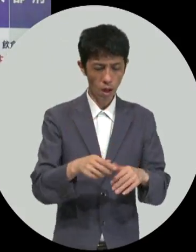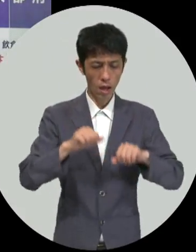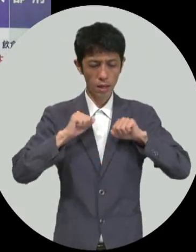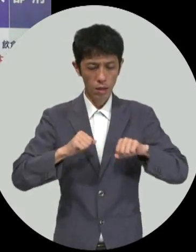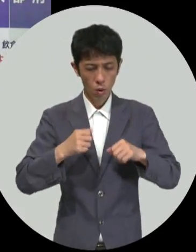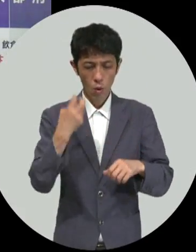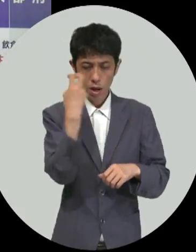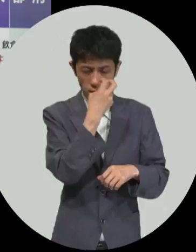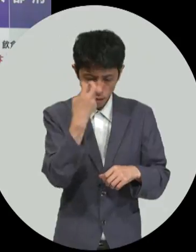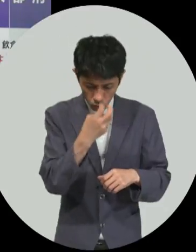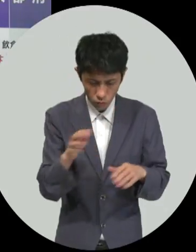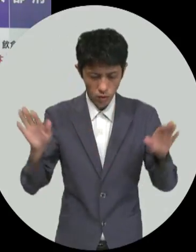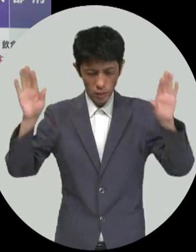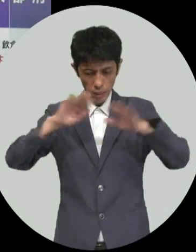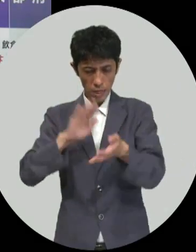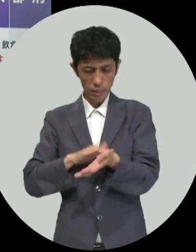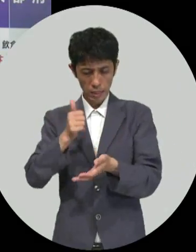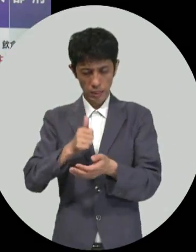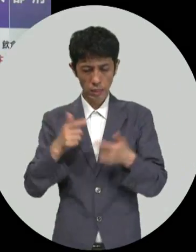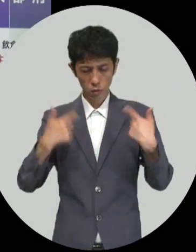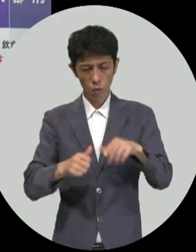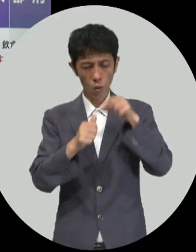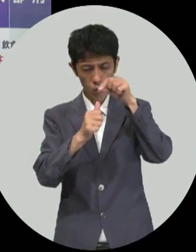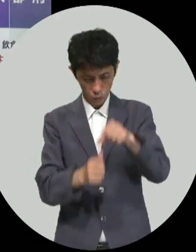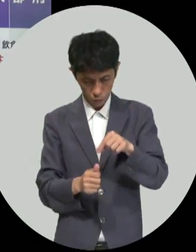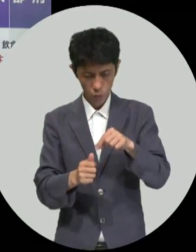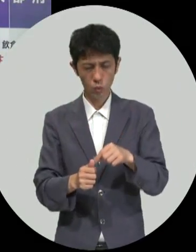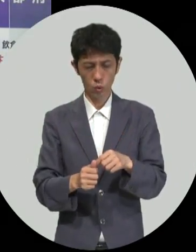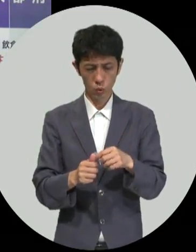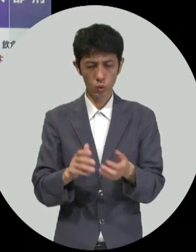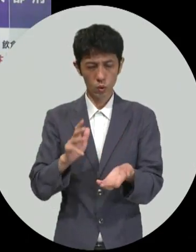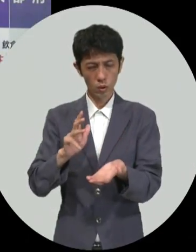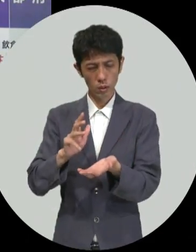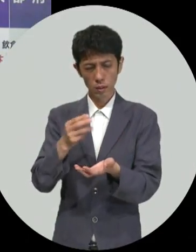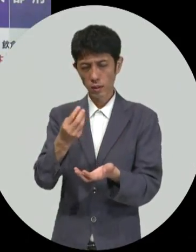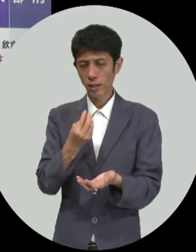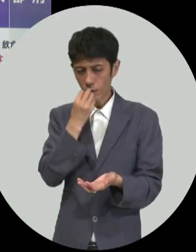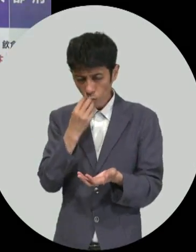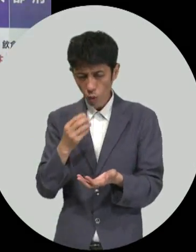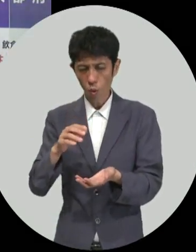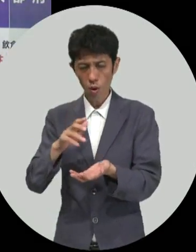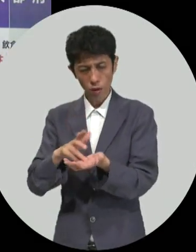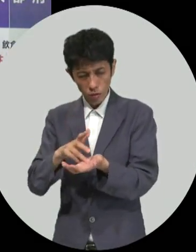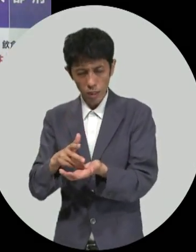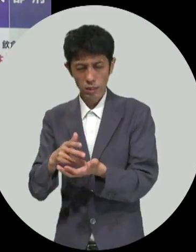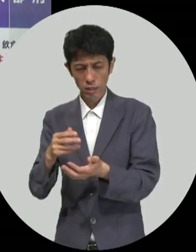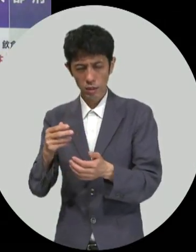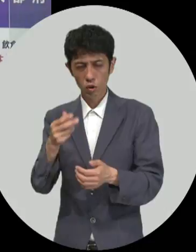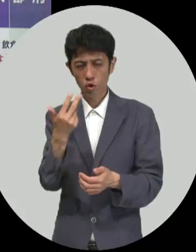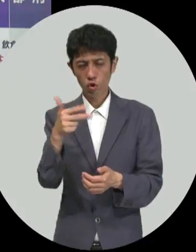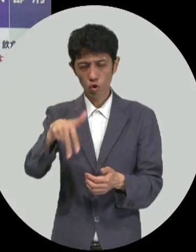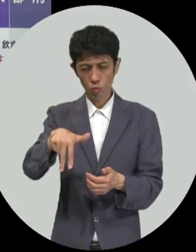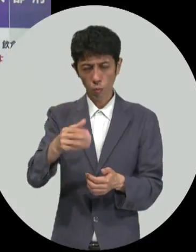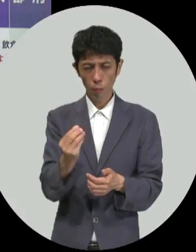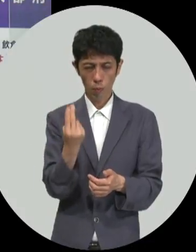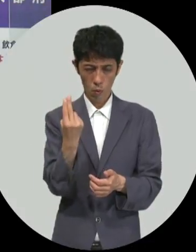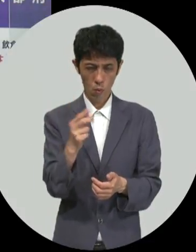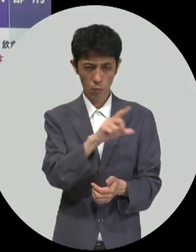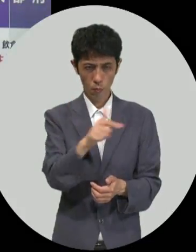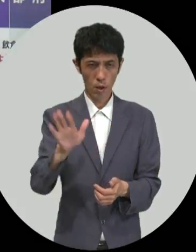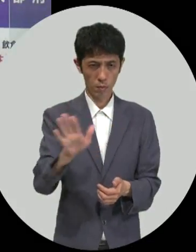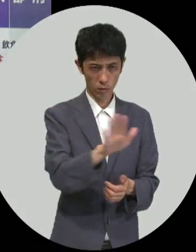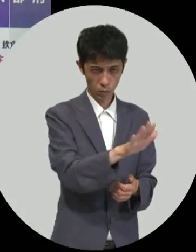察、それから夜間医師の常駐、酸素薬剤投与スポットがございます。で今回入院の中に後ほど説明いたします